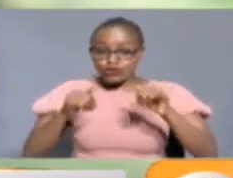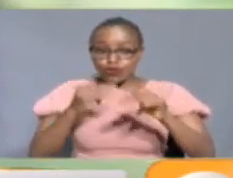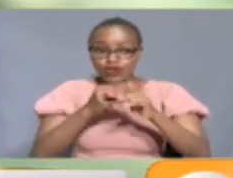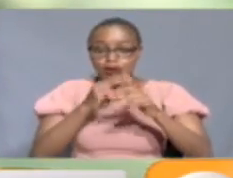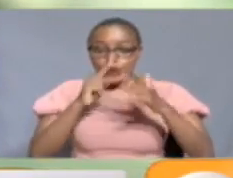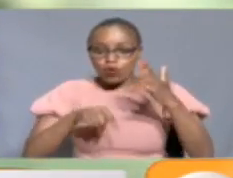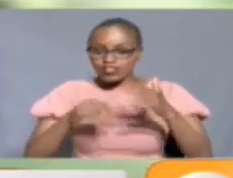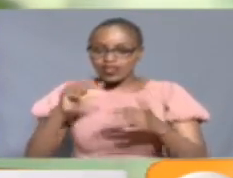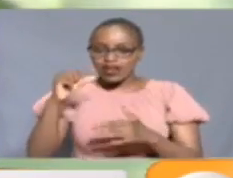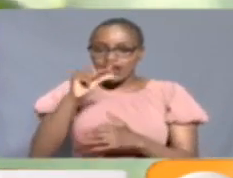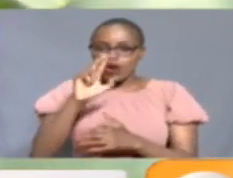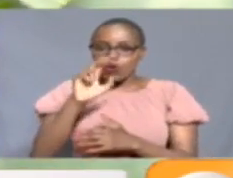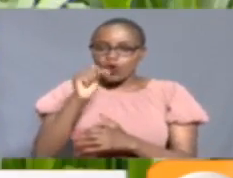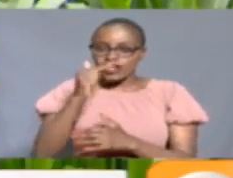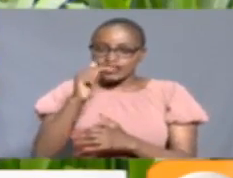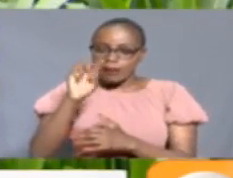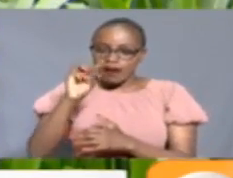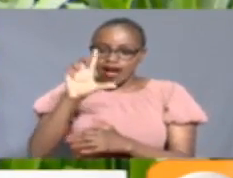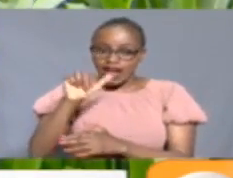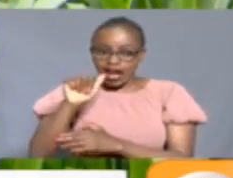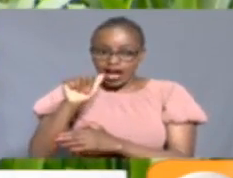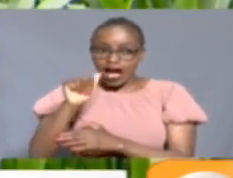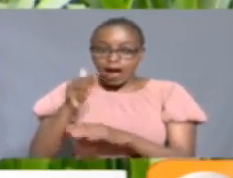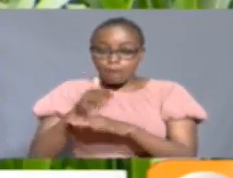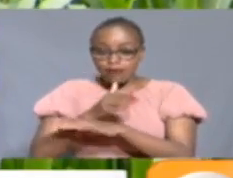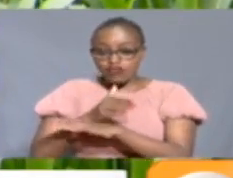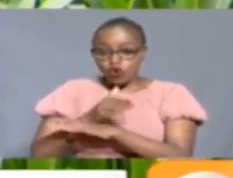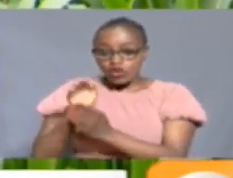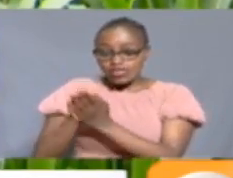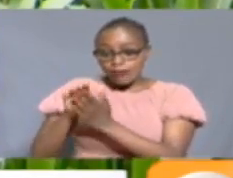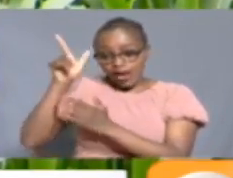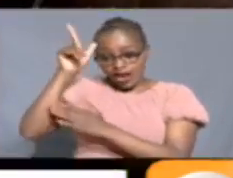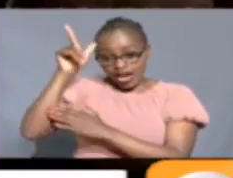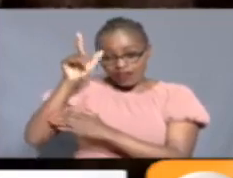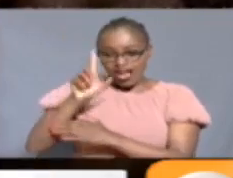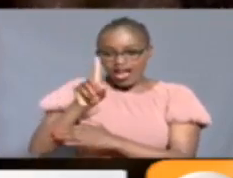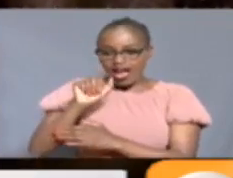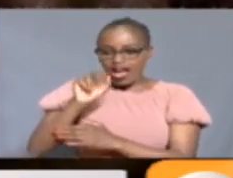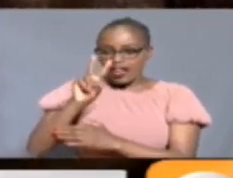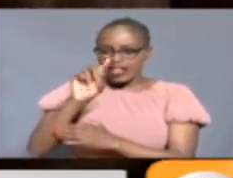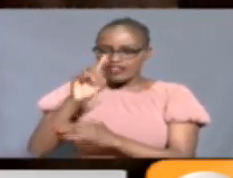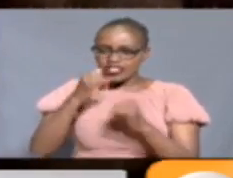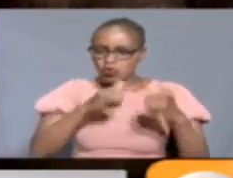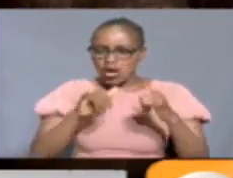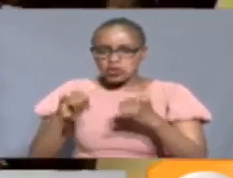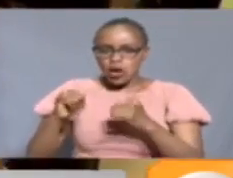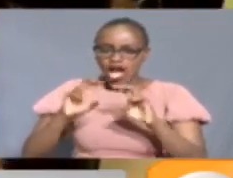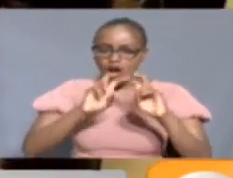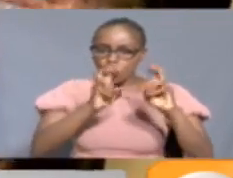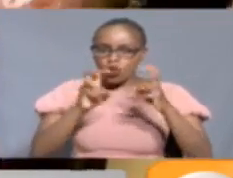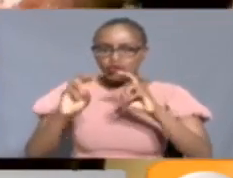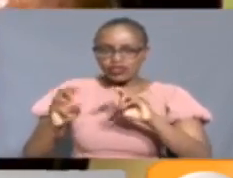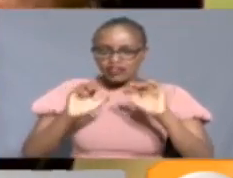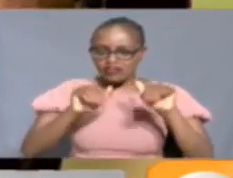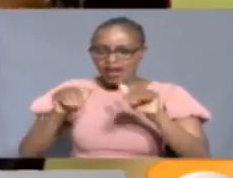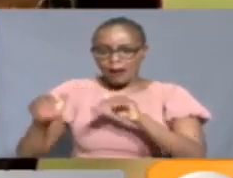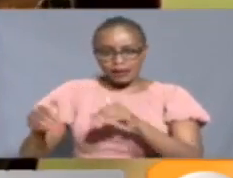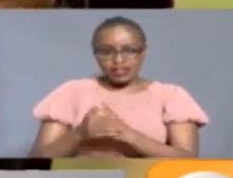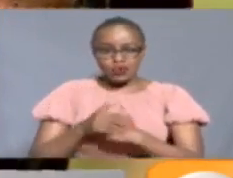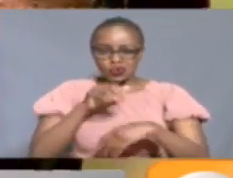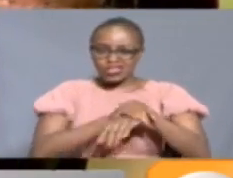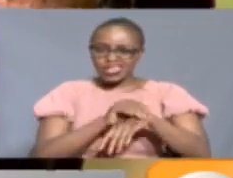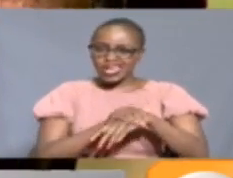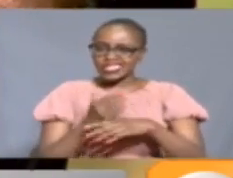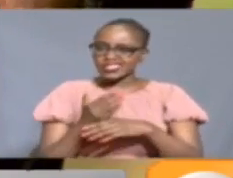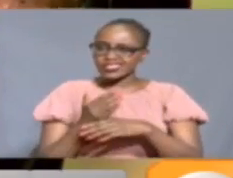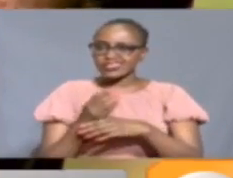zijulikanazo kama Guatemala. Kabla ya kufuga ng'ombe wake, David alijaribu kilimo cha kahawa. Kahawa tulikuwa tukipata zaidi